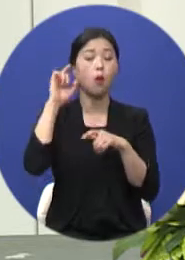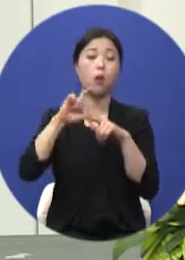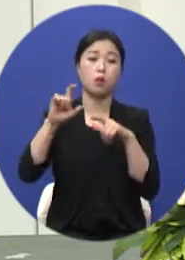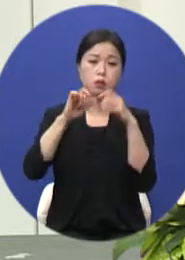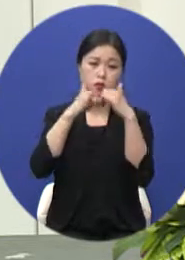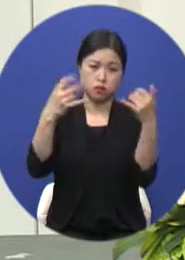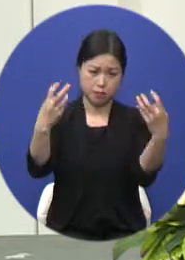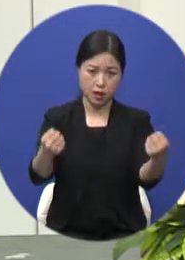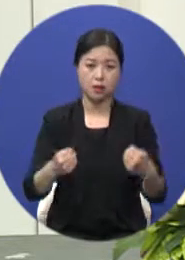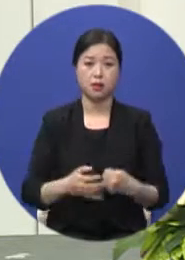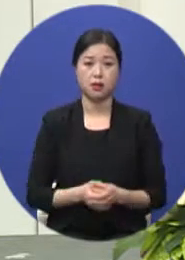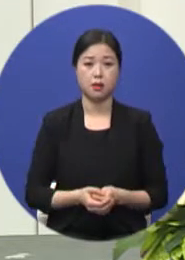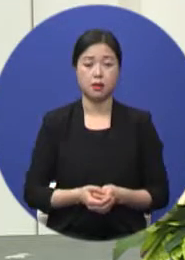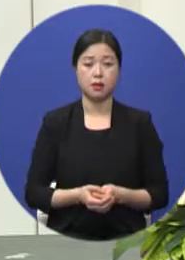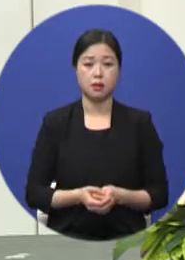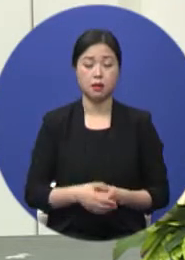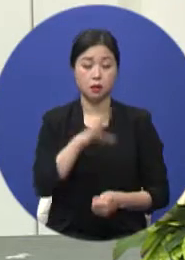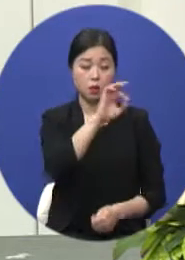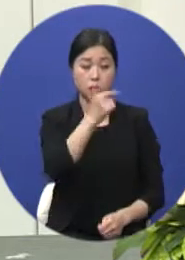고민하시는 분들 많이 계시잖아요.